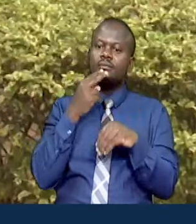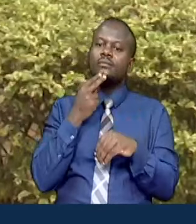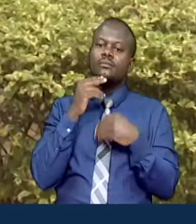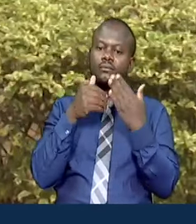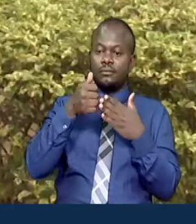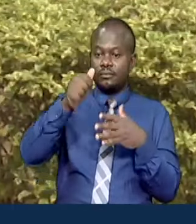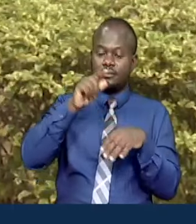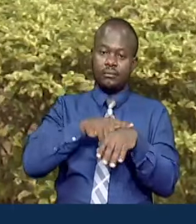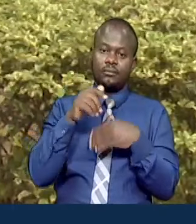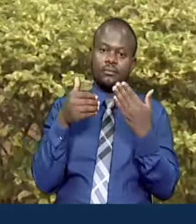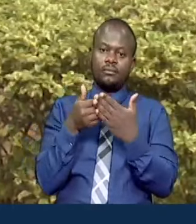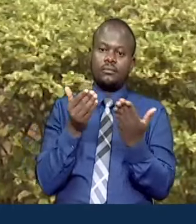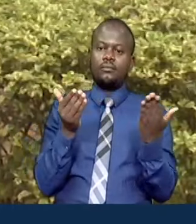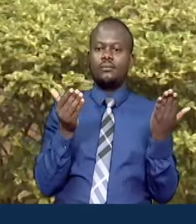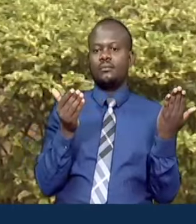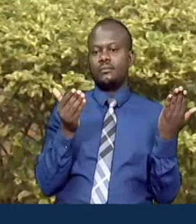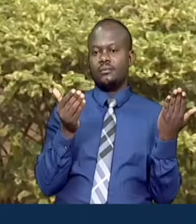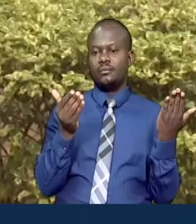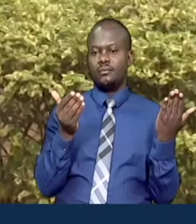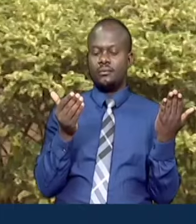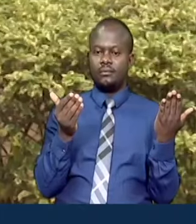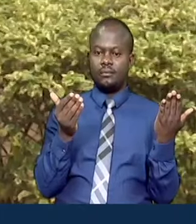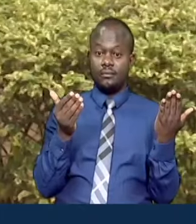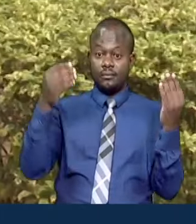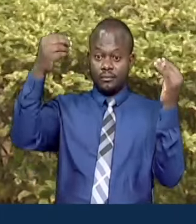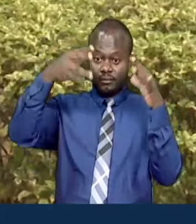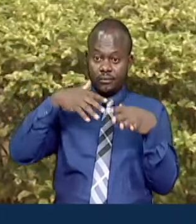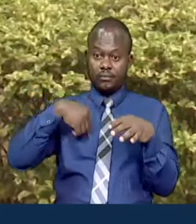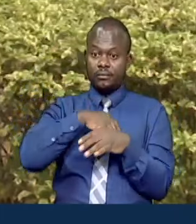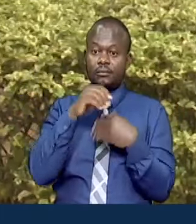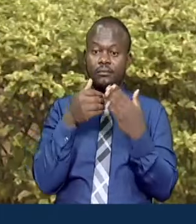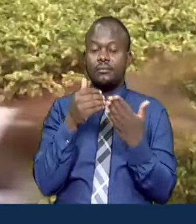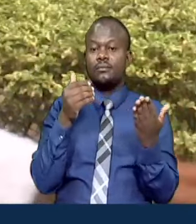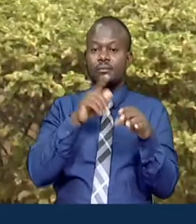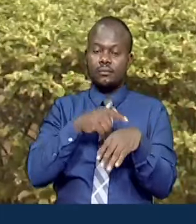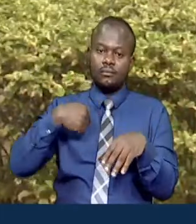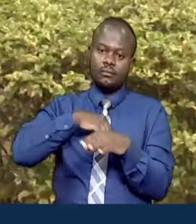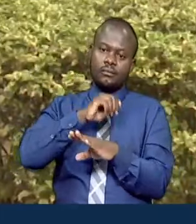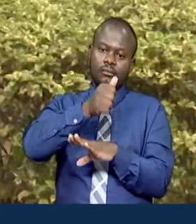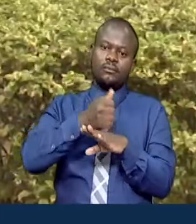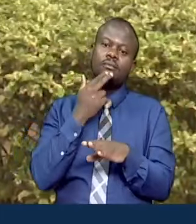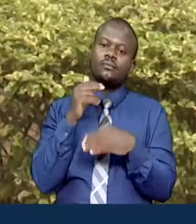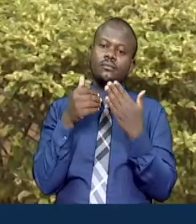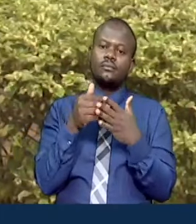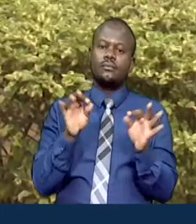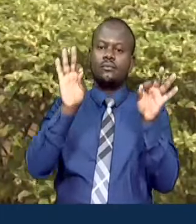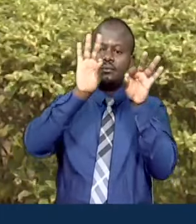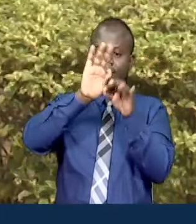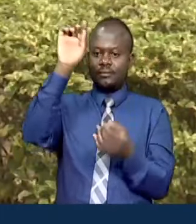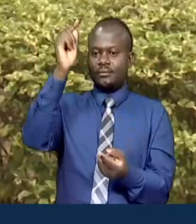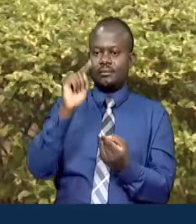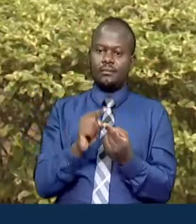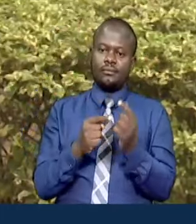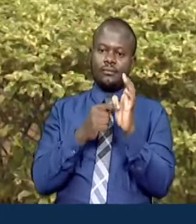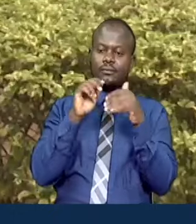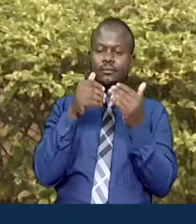mwanya isoko imwe n'uko uwo mwanya bigaragara kabere ntayo ko bivuga, ariko umunsi dusohora isukari hano ibiciro biraguha umunsi, bigaragaza